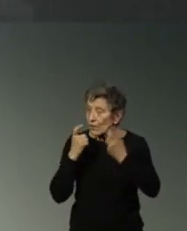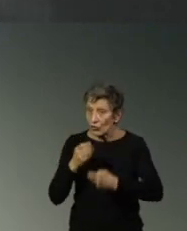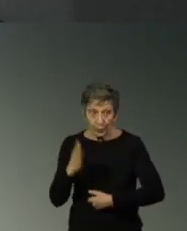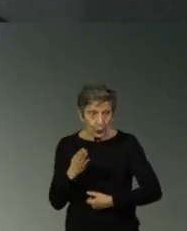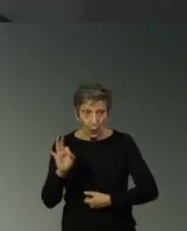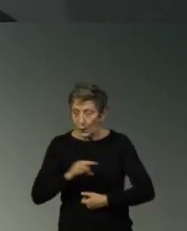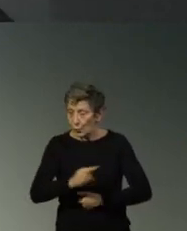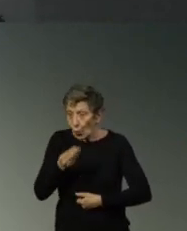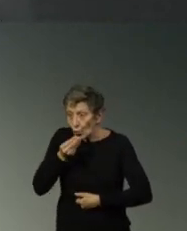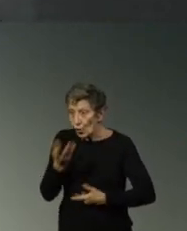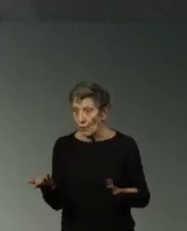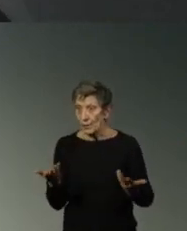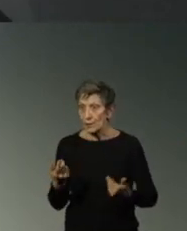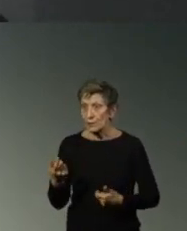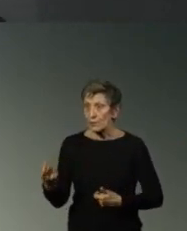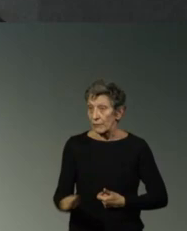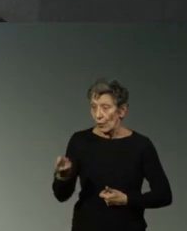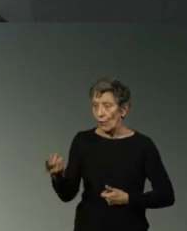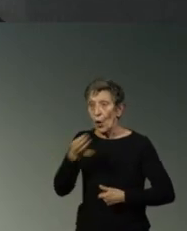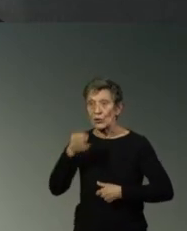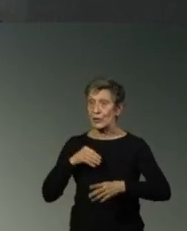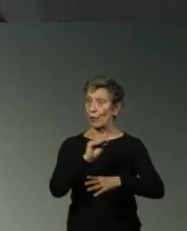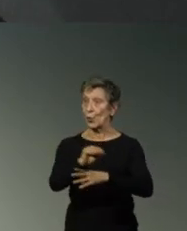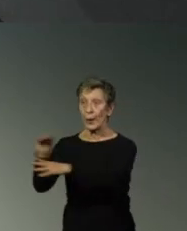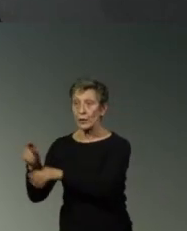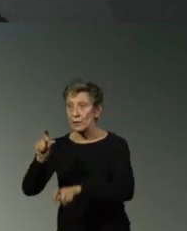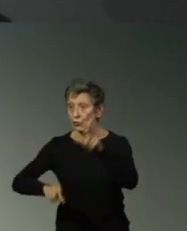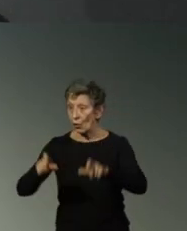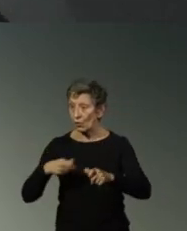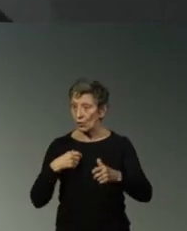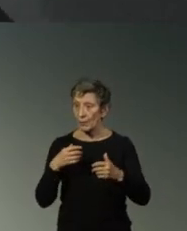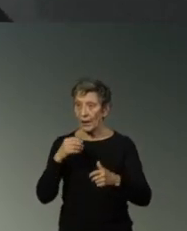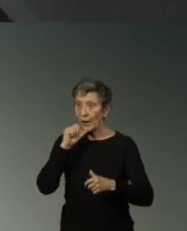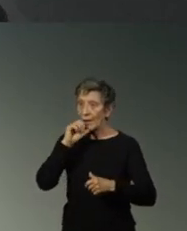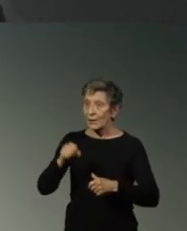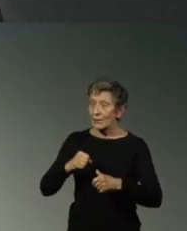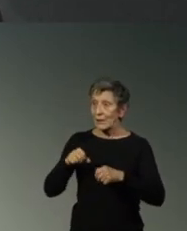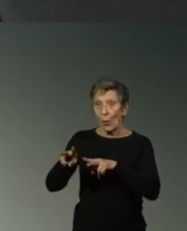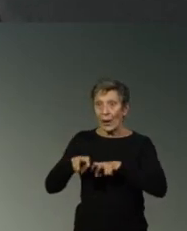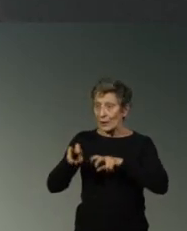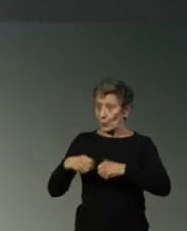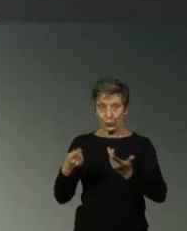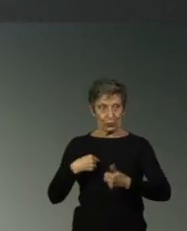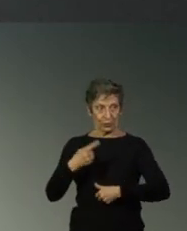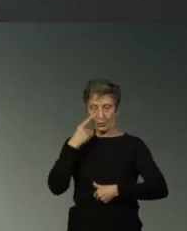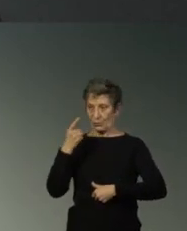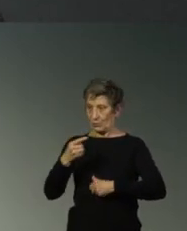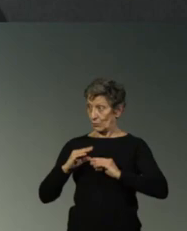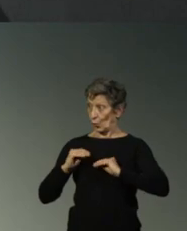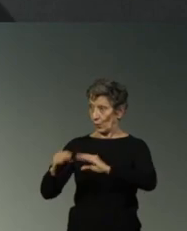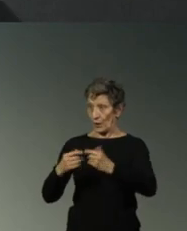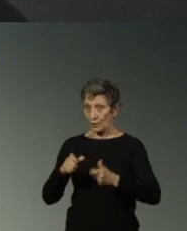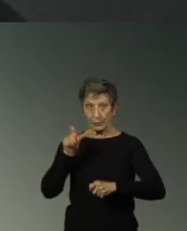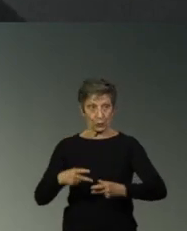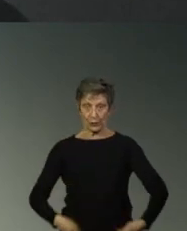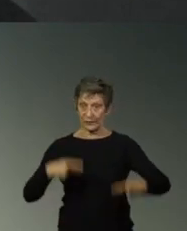que les éleveurs disent, oh, mais nous on nourrit les gens, là, on sort du salon de l'agriculture, on n'est plus dans un domaine littéraire, mais très très concrètement, les gens qui, comme moi, sont à la